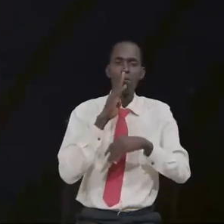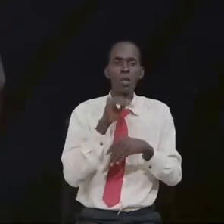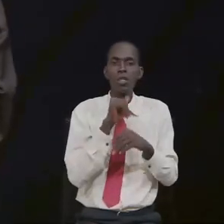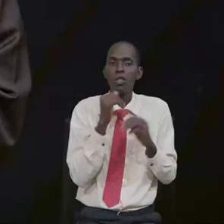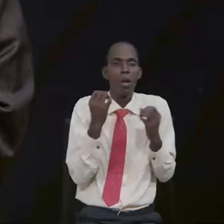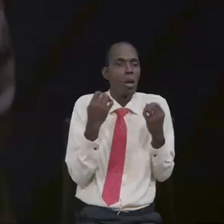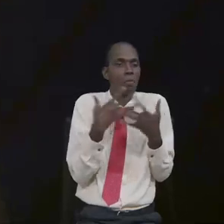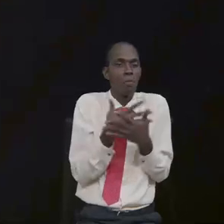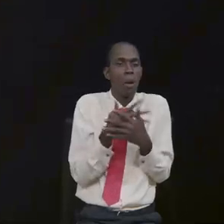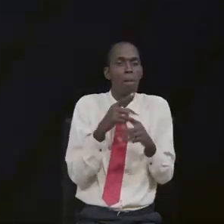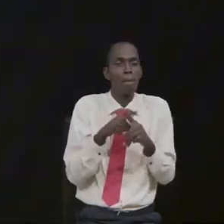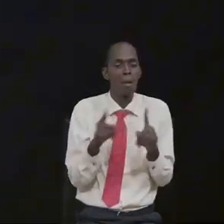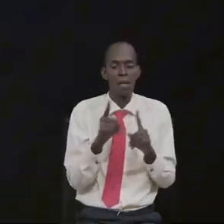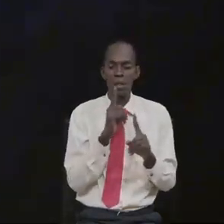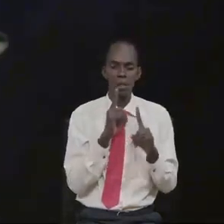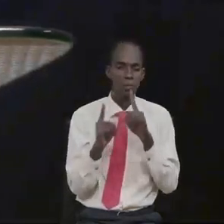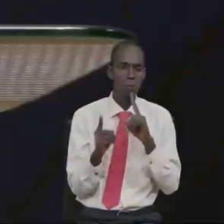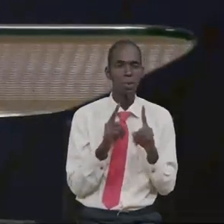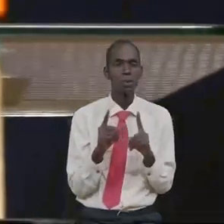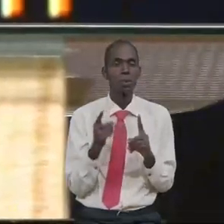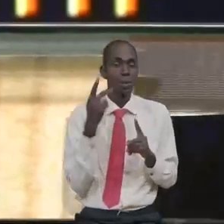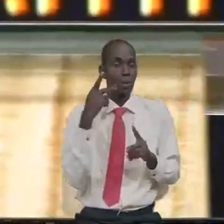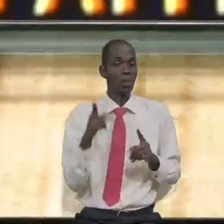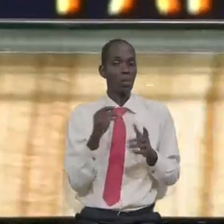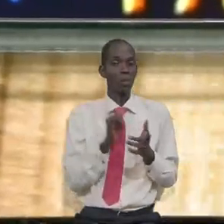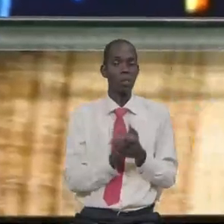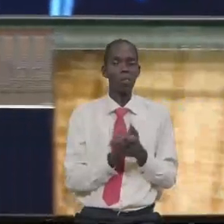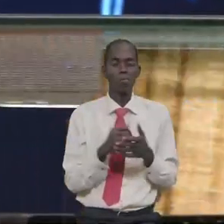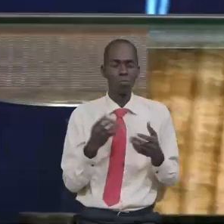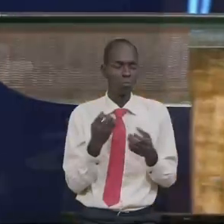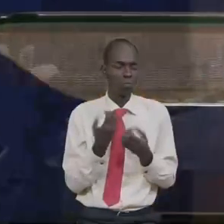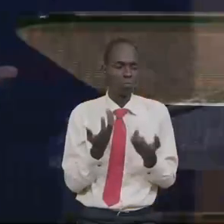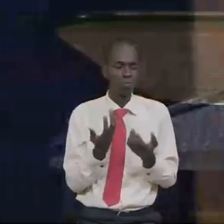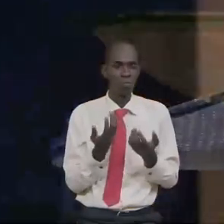Ne crains point, mais parle. » La persécution a tendance